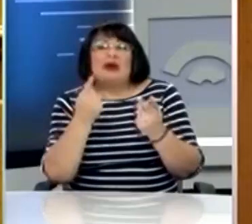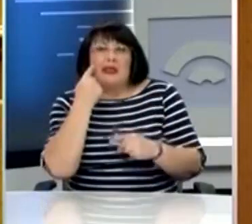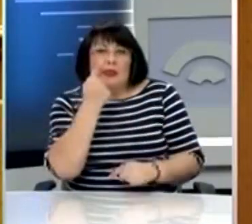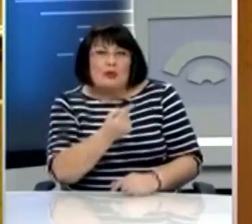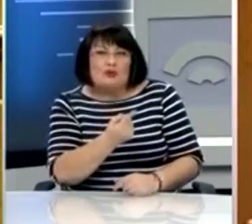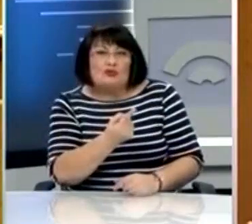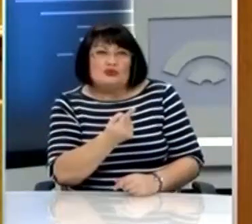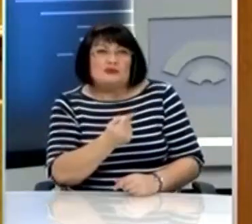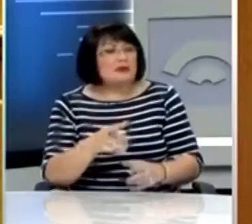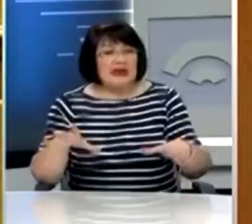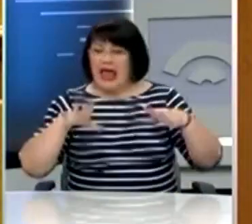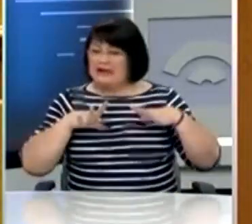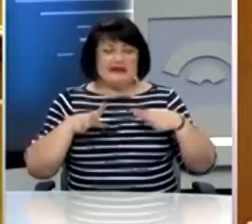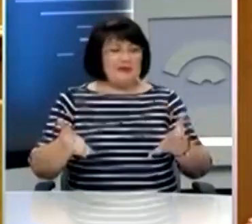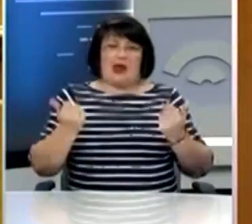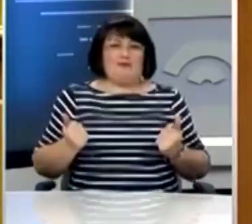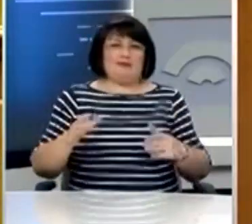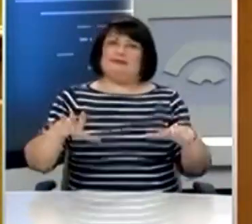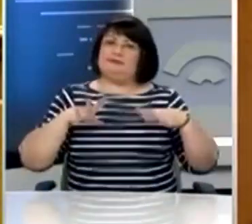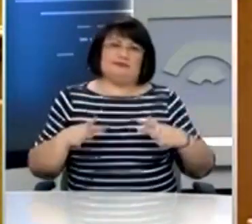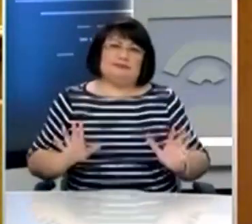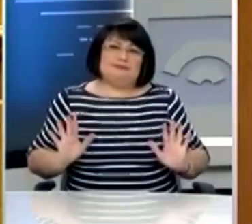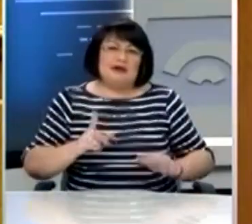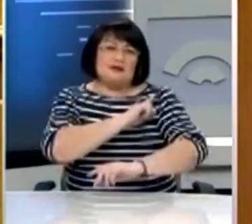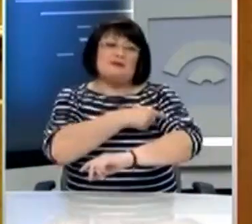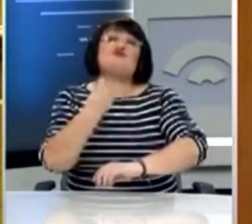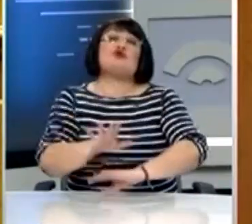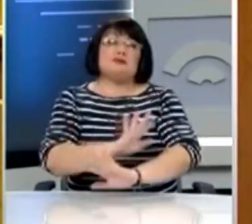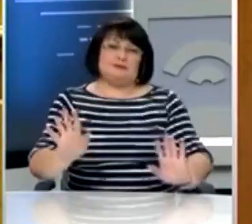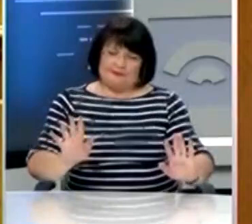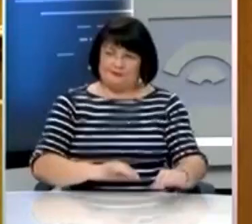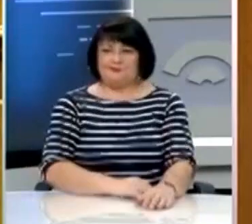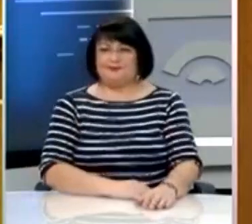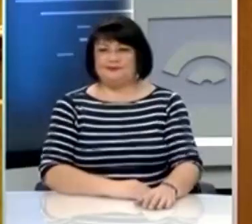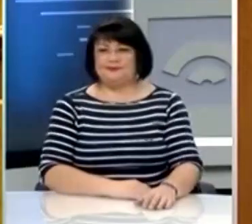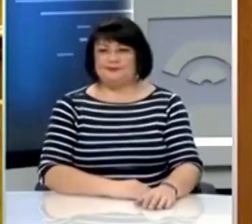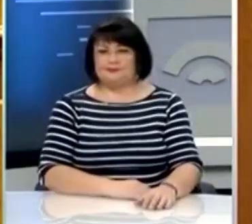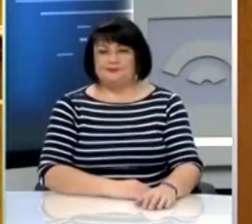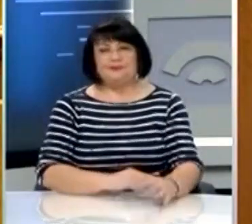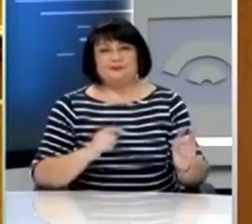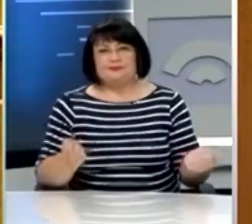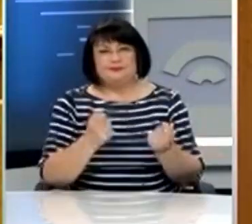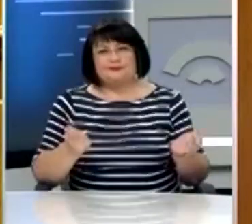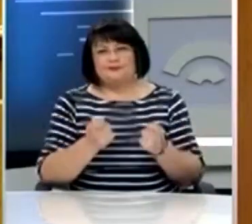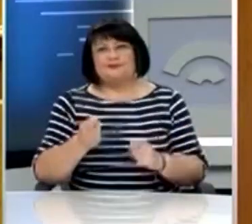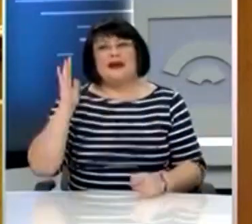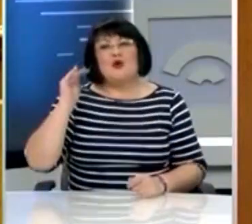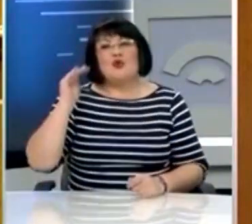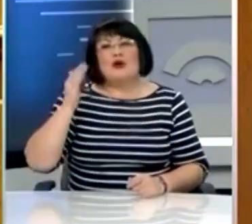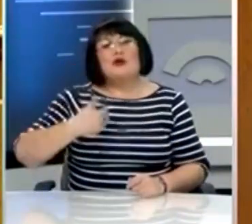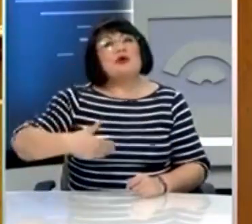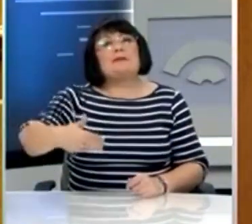σας ανετοιμότητα, την επιτελική σας ανικανότητα. Τι κάνατε λοιπόν από τον Ιούλη και μετά?